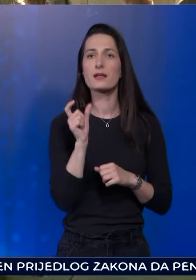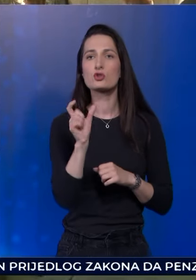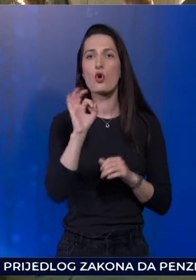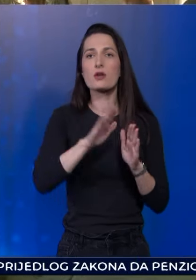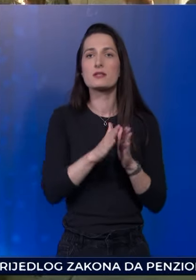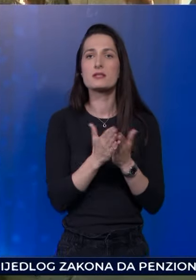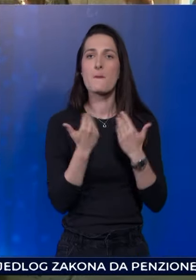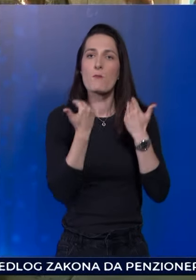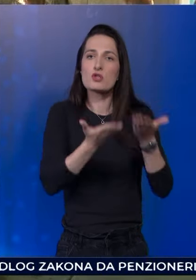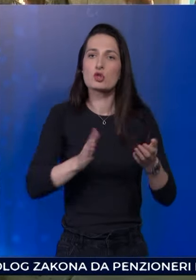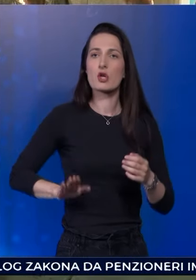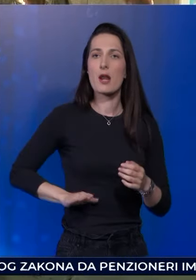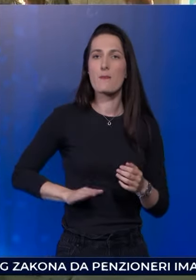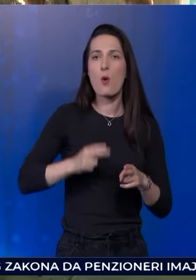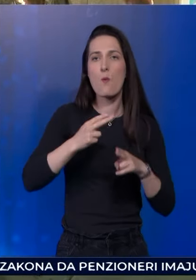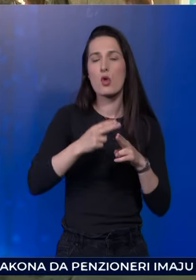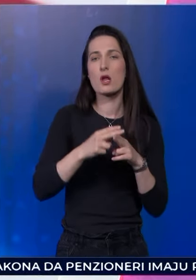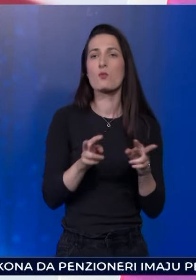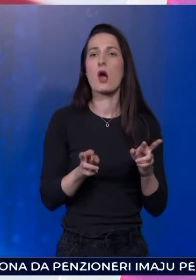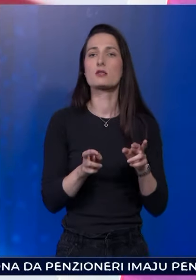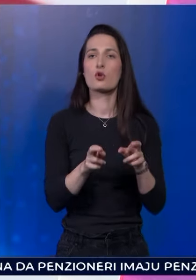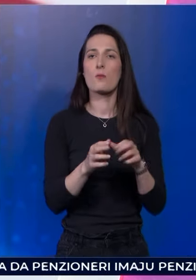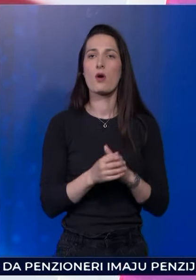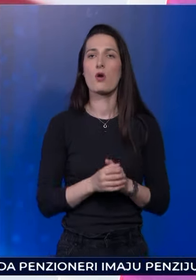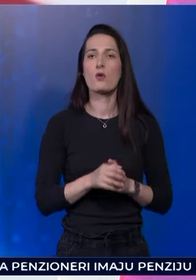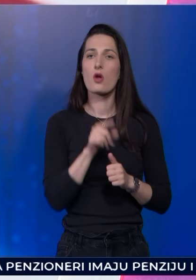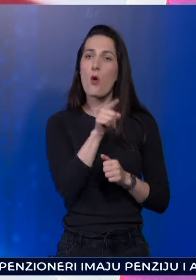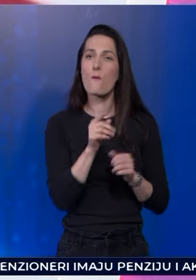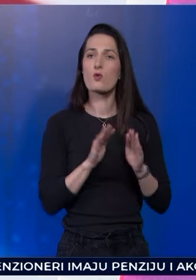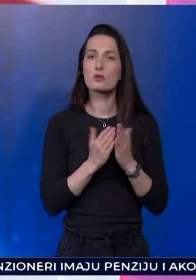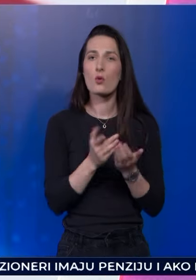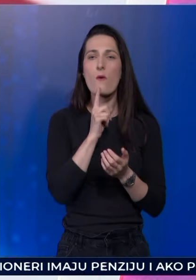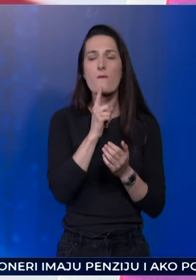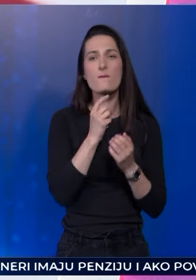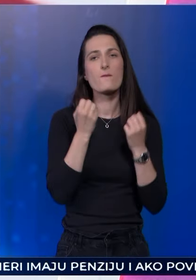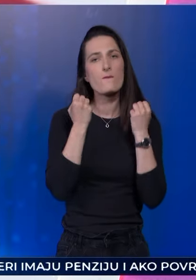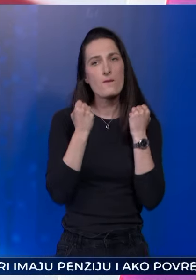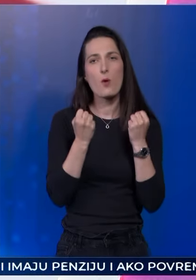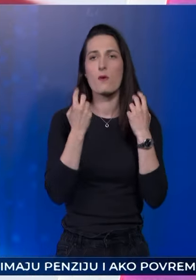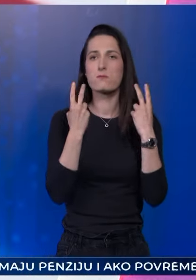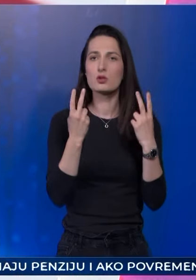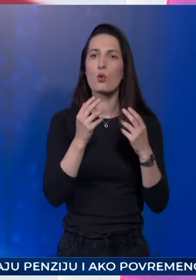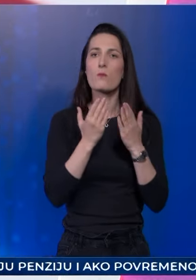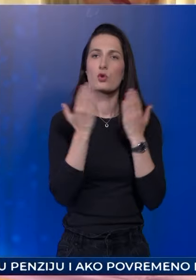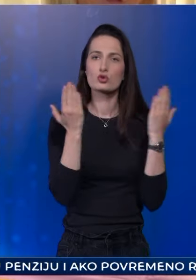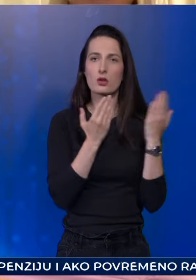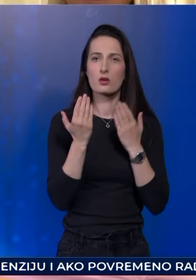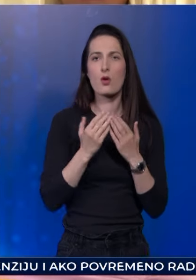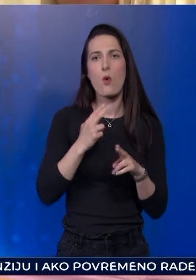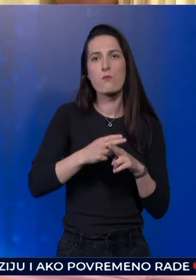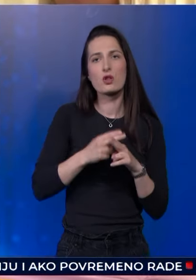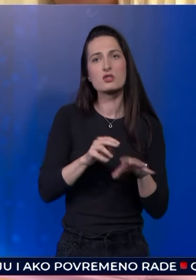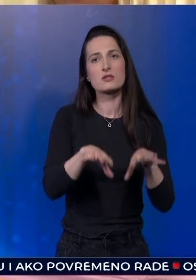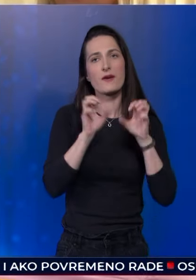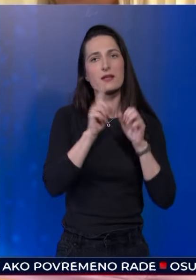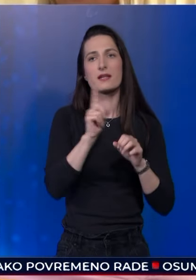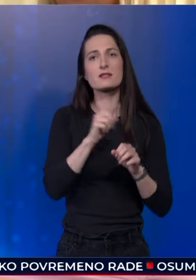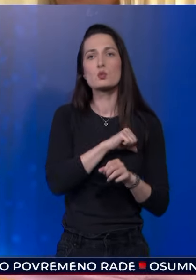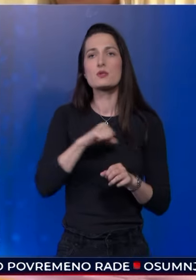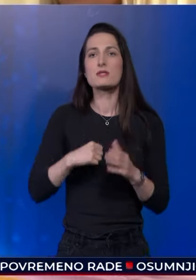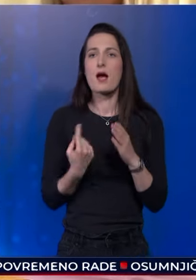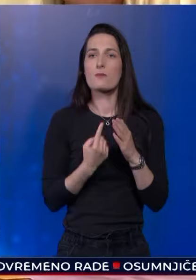knjizi posvećenoj ženama oboljelim od karcinoma. Ovo je knjiga koju je veoma bitno pročitati. Oboljeli će shvatiti da